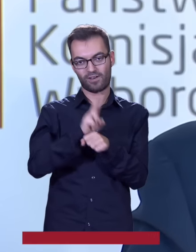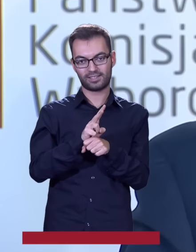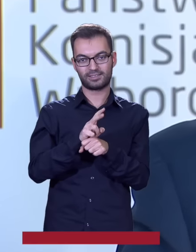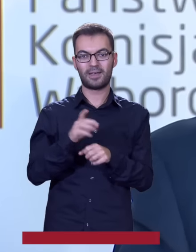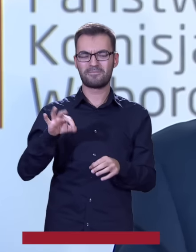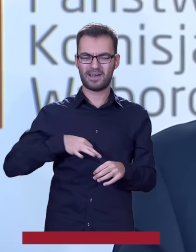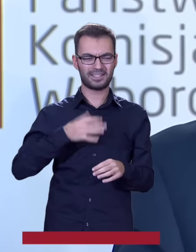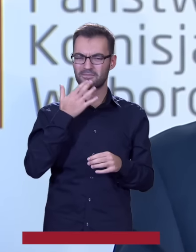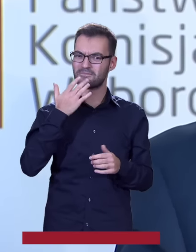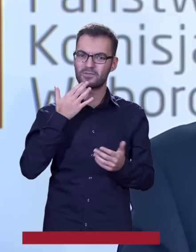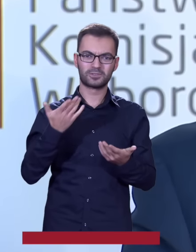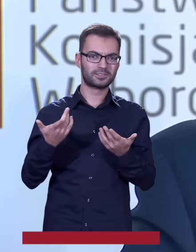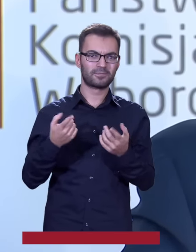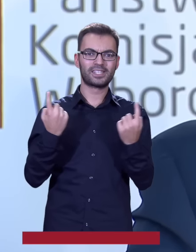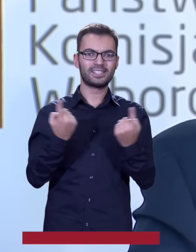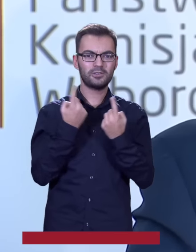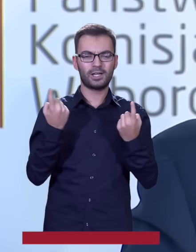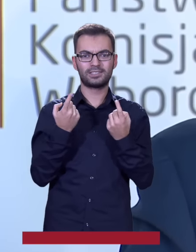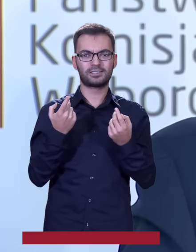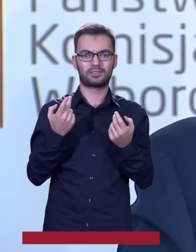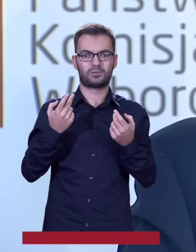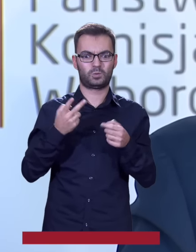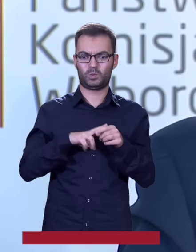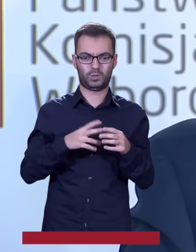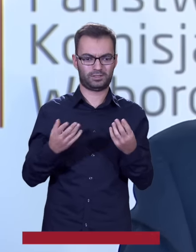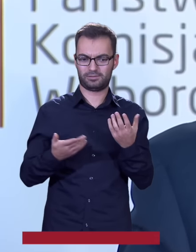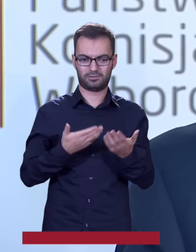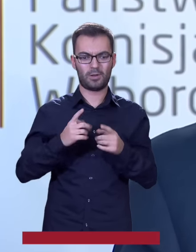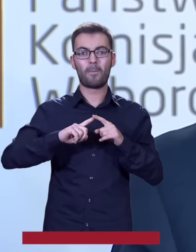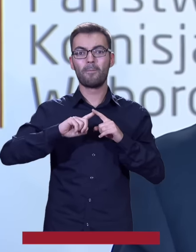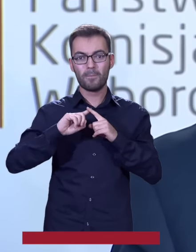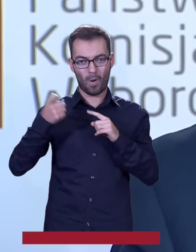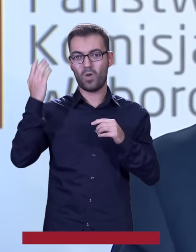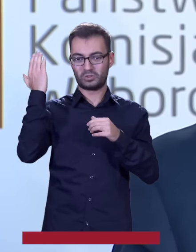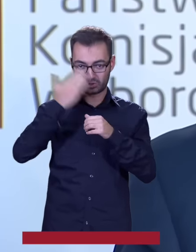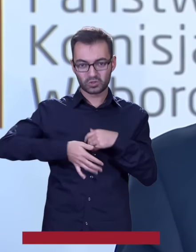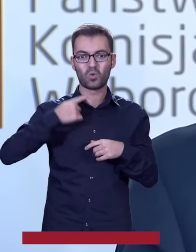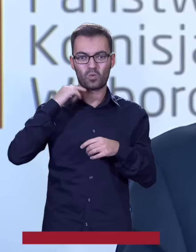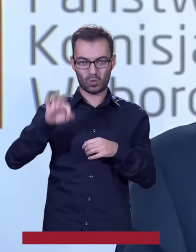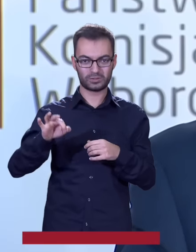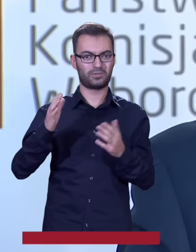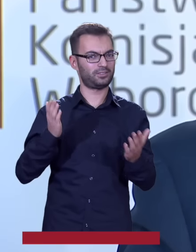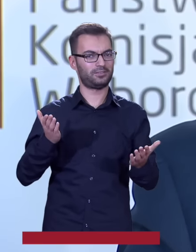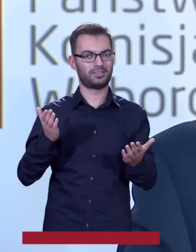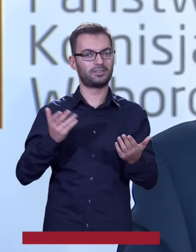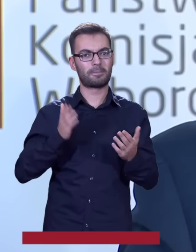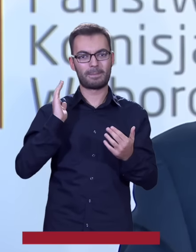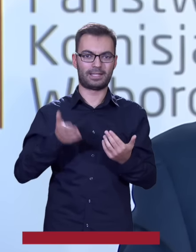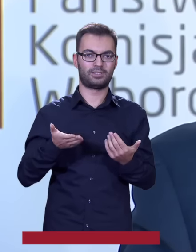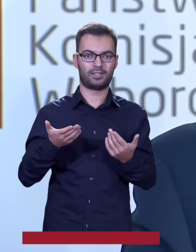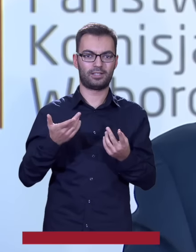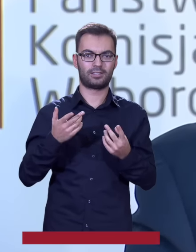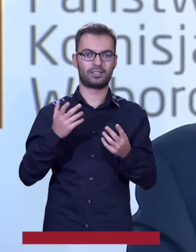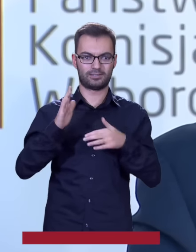wskazuje na okoliczności, które dopiero po zakończeniu głosowania będą